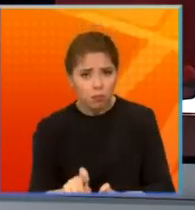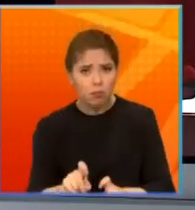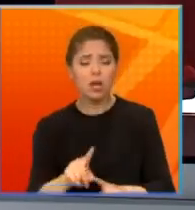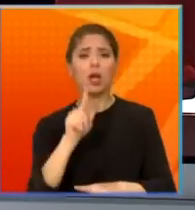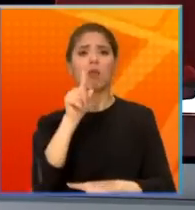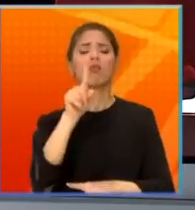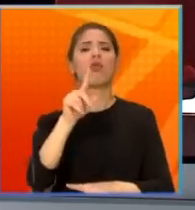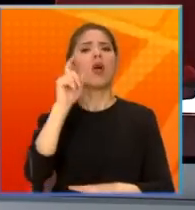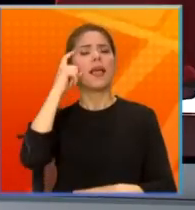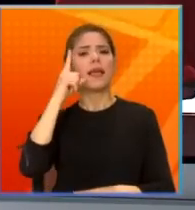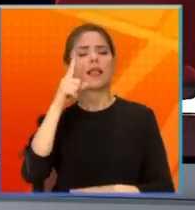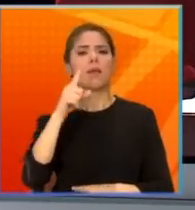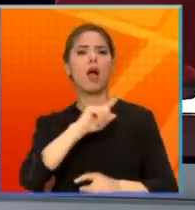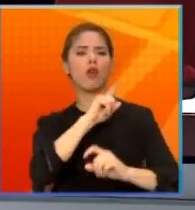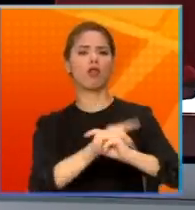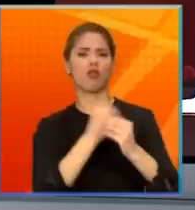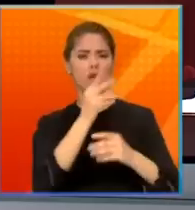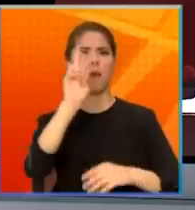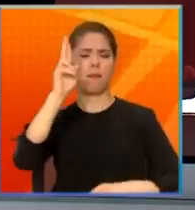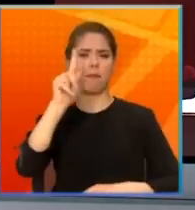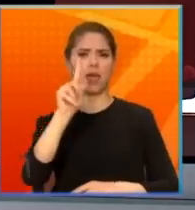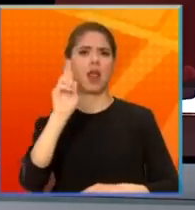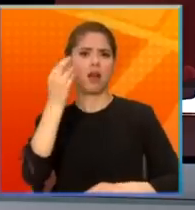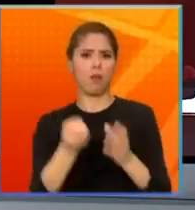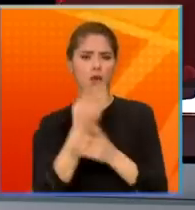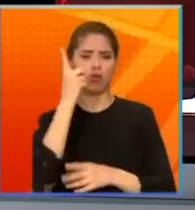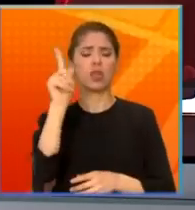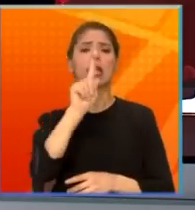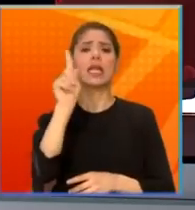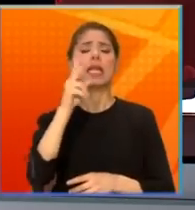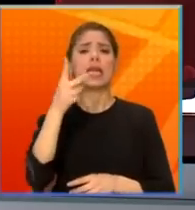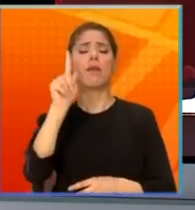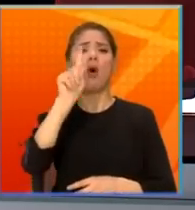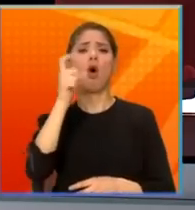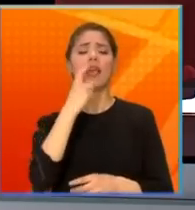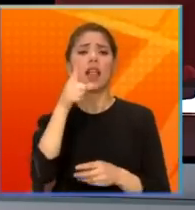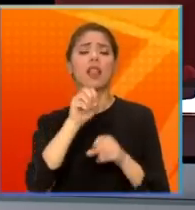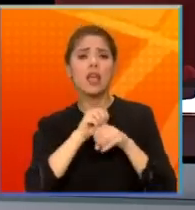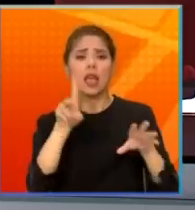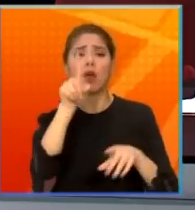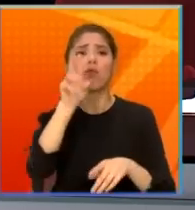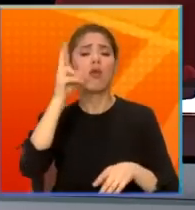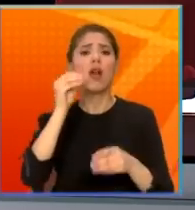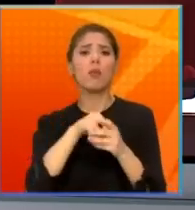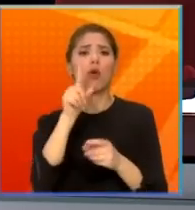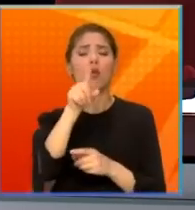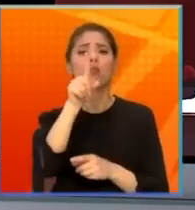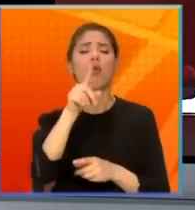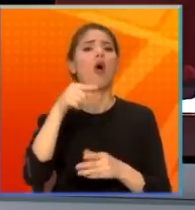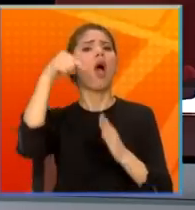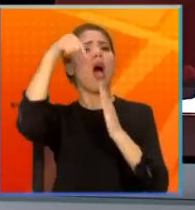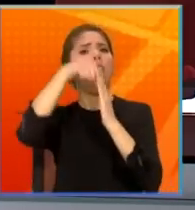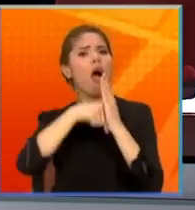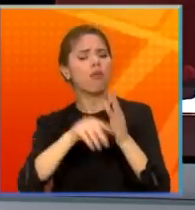mi? Bu ihtimali güçlendiren bir rapor çıktı ortaya. 2010 yılında yayımlanan raporda felaket en ince